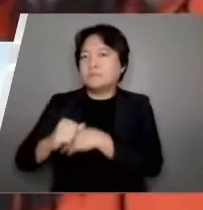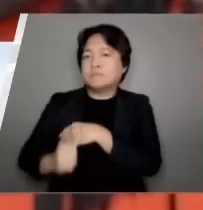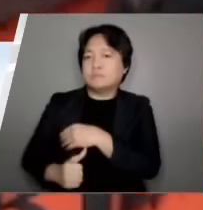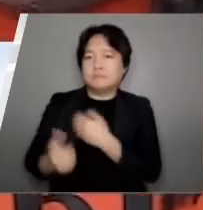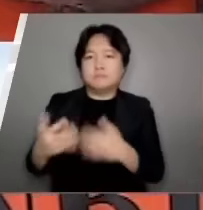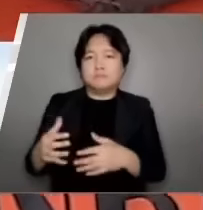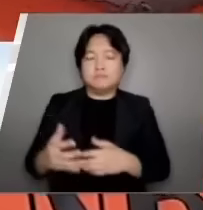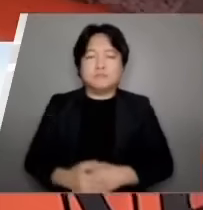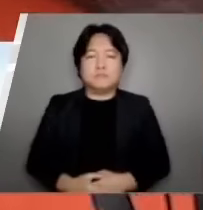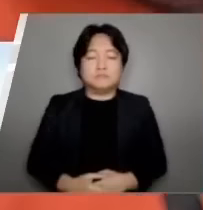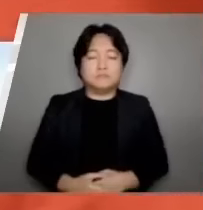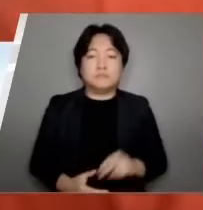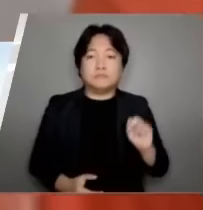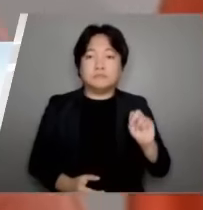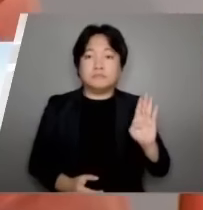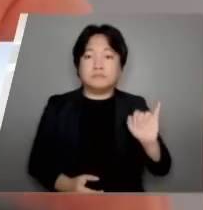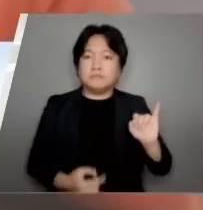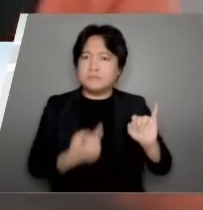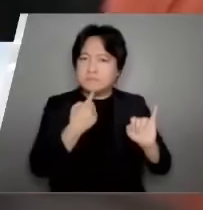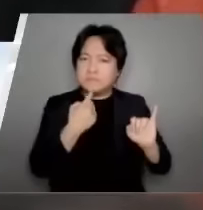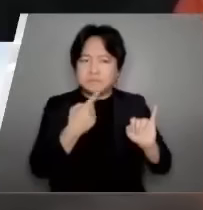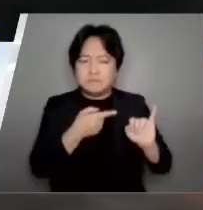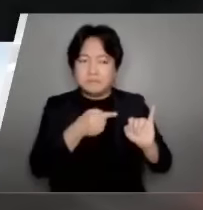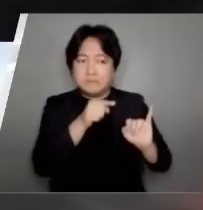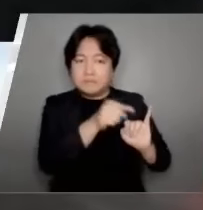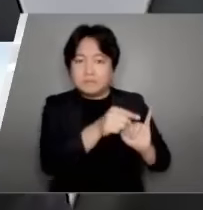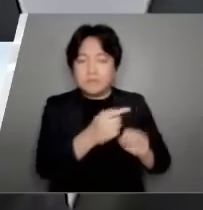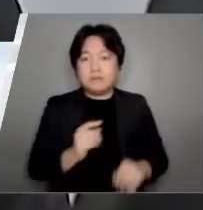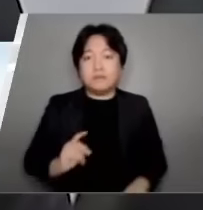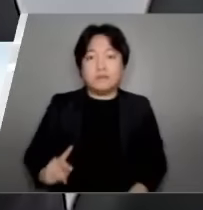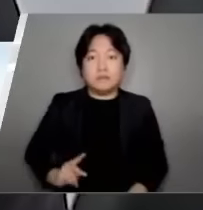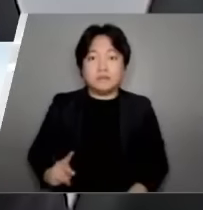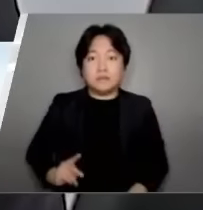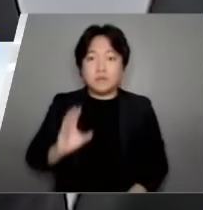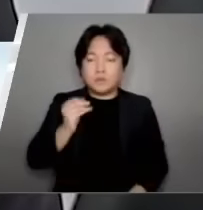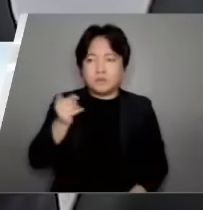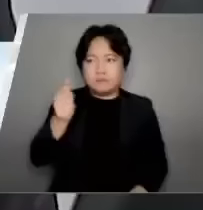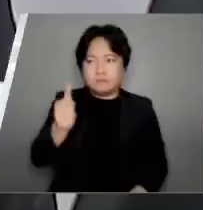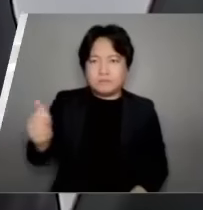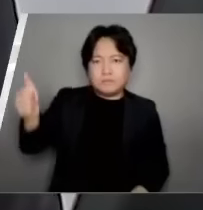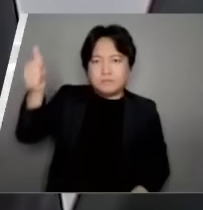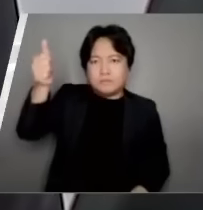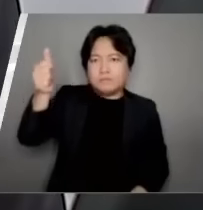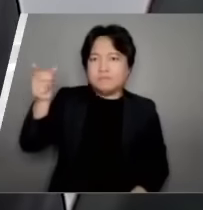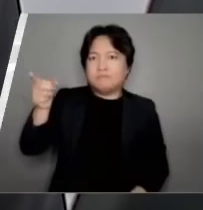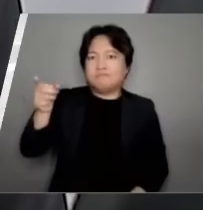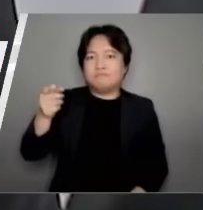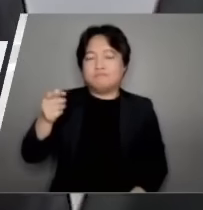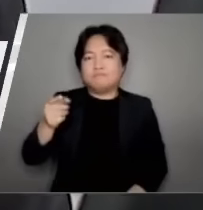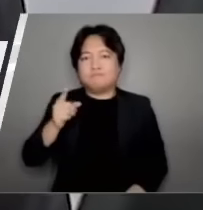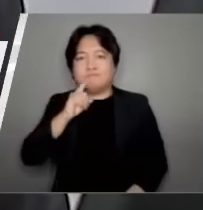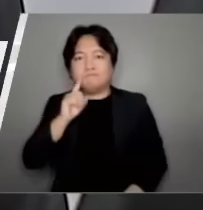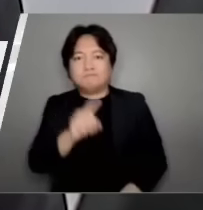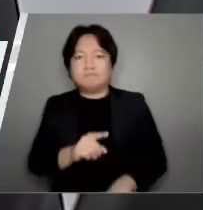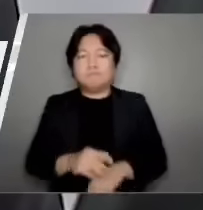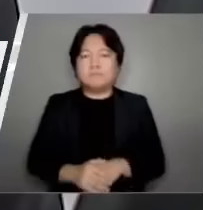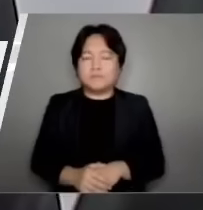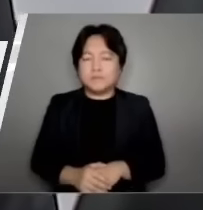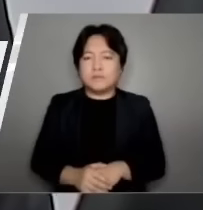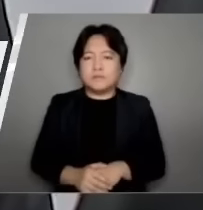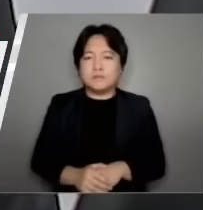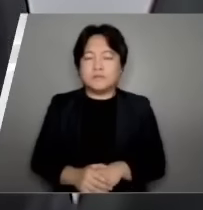Transplant Institute o NKTI ang lumalabas na utak ng grupo. Because working at the National Kidney and